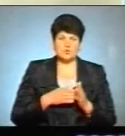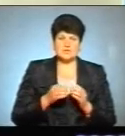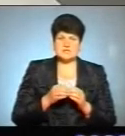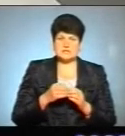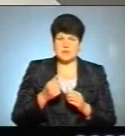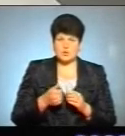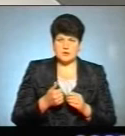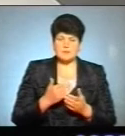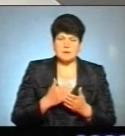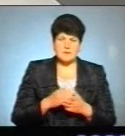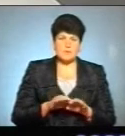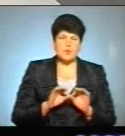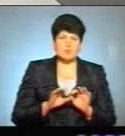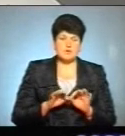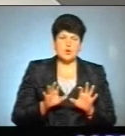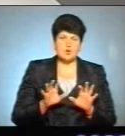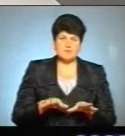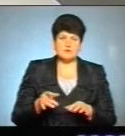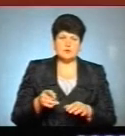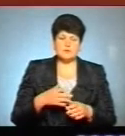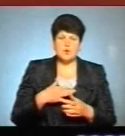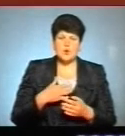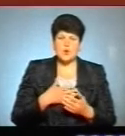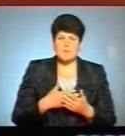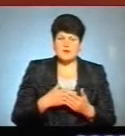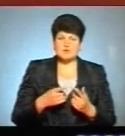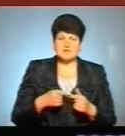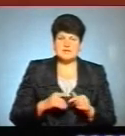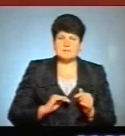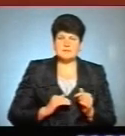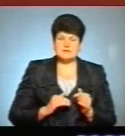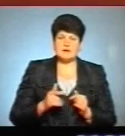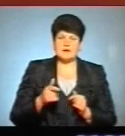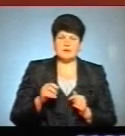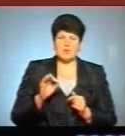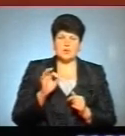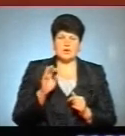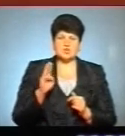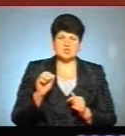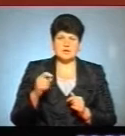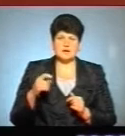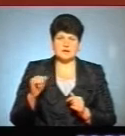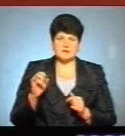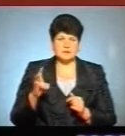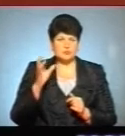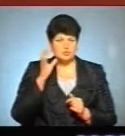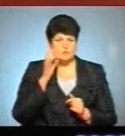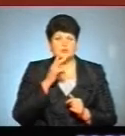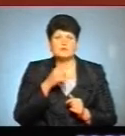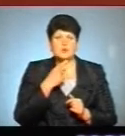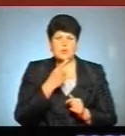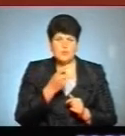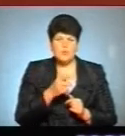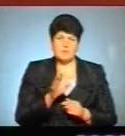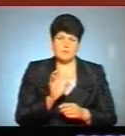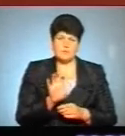І ми маємо коментар голови Тернопільської громадської організації підприємці Галичини Ольги Шахін. Давайте послухаємо, що вона каже, потім